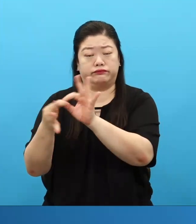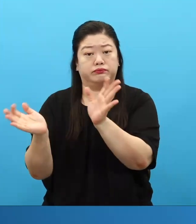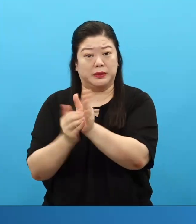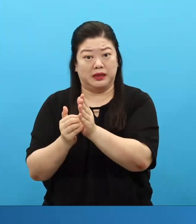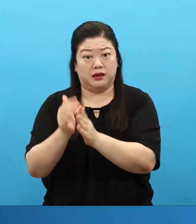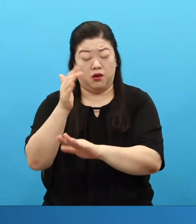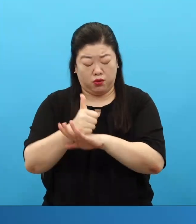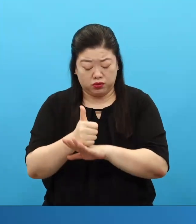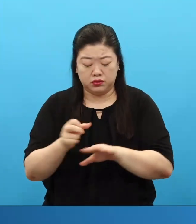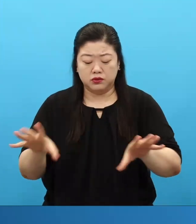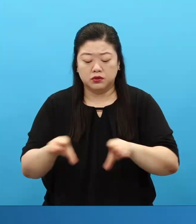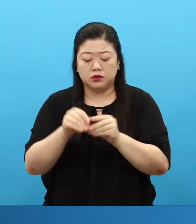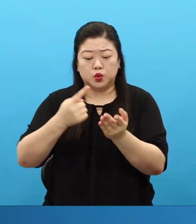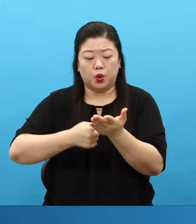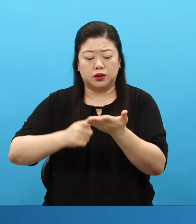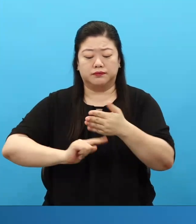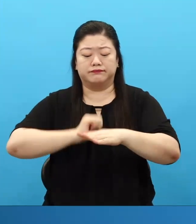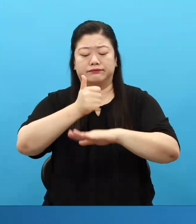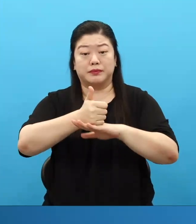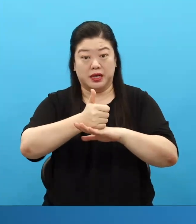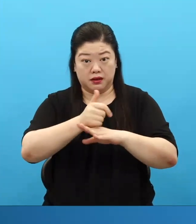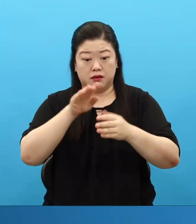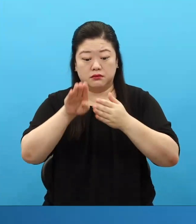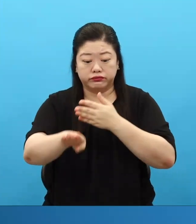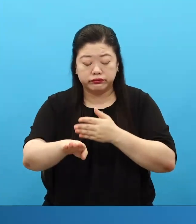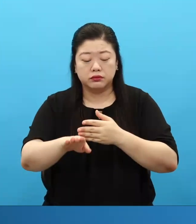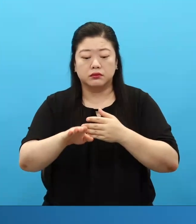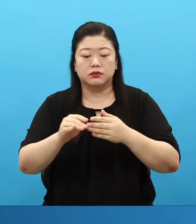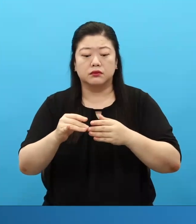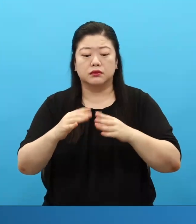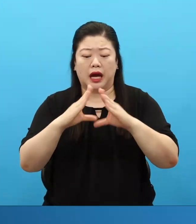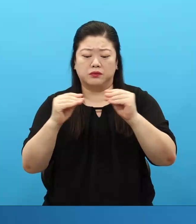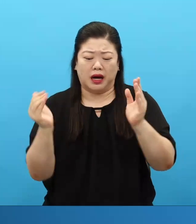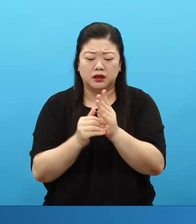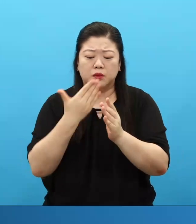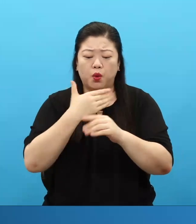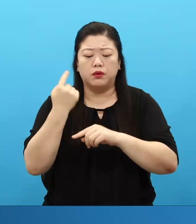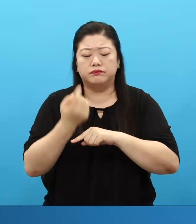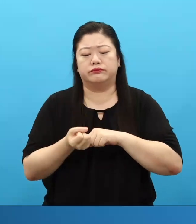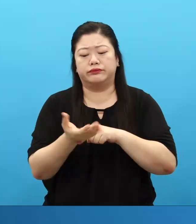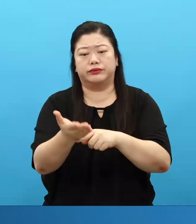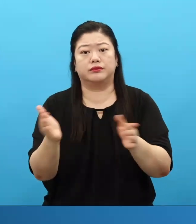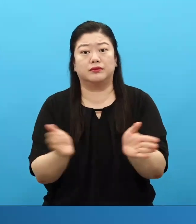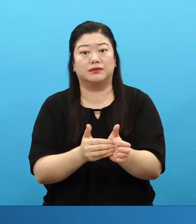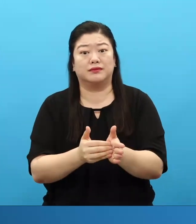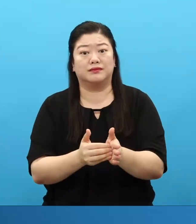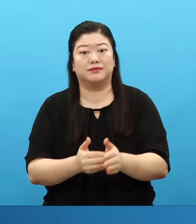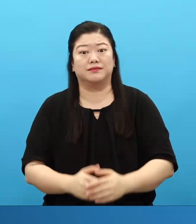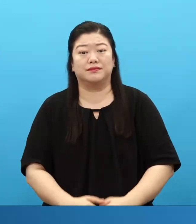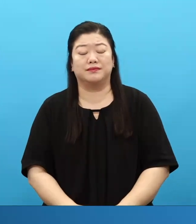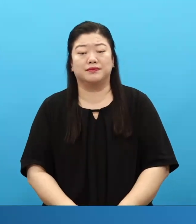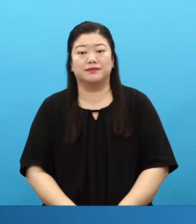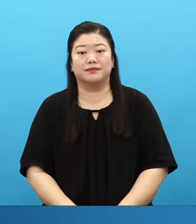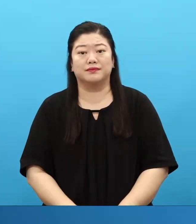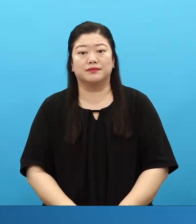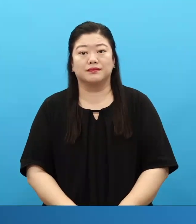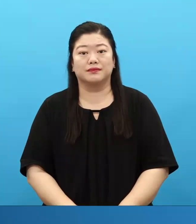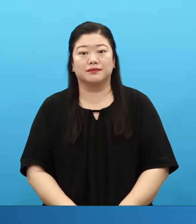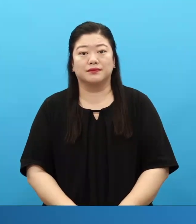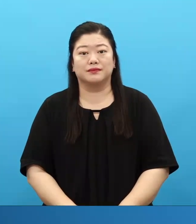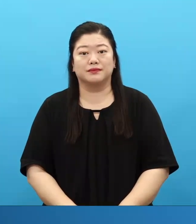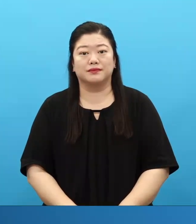이거 꼭 누려야 산업 성공할 수 있습니다. And so you must enjoy this to have success inside your business. 요즘 우리 좀 이게 분위기가 이게